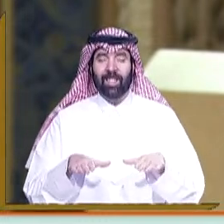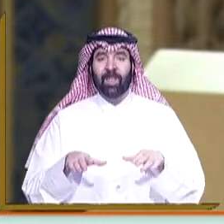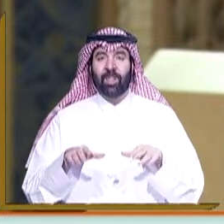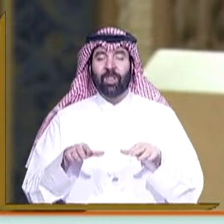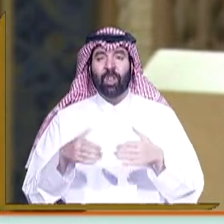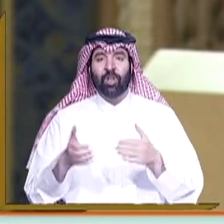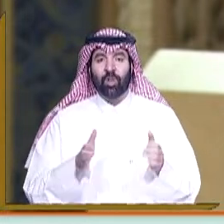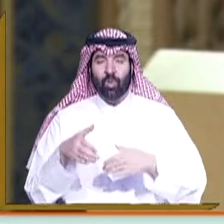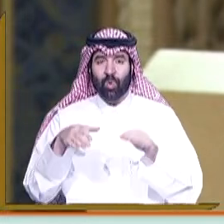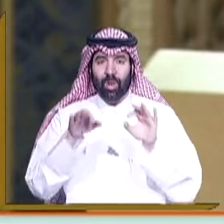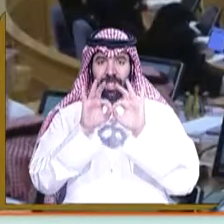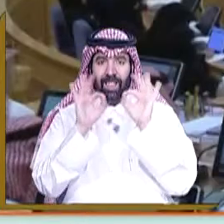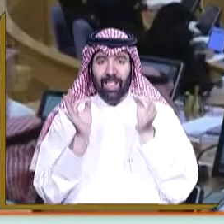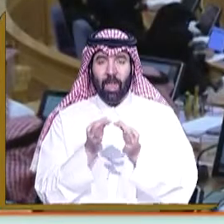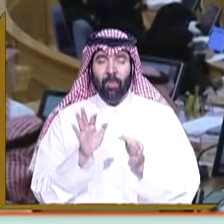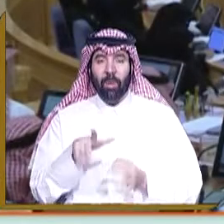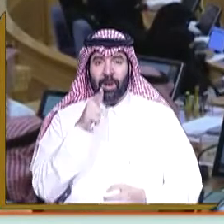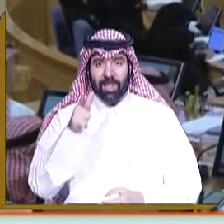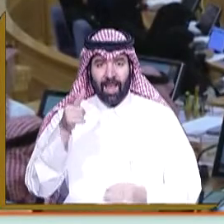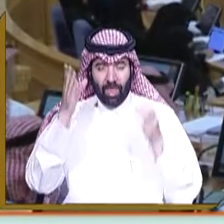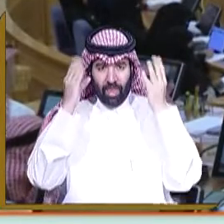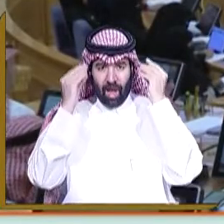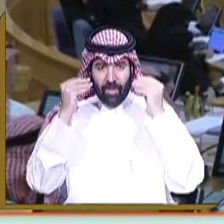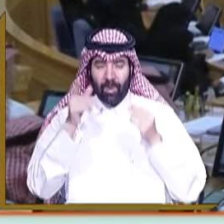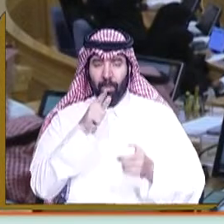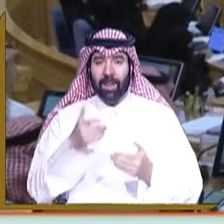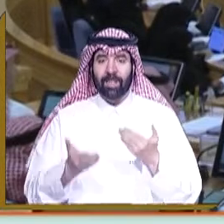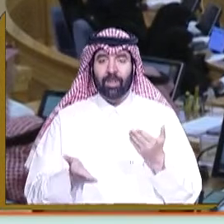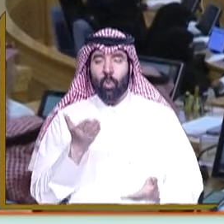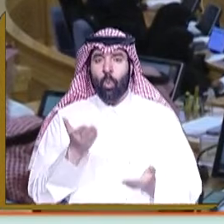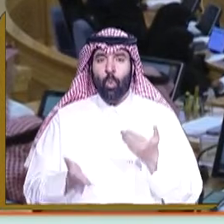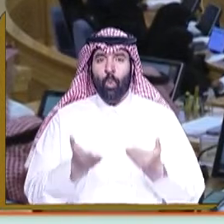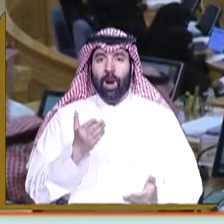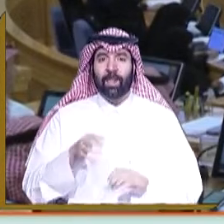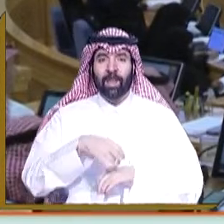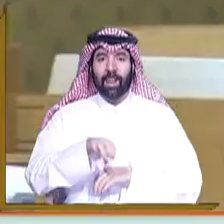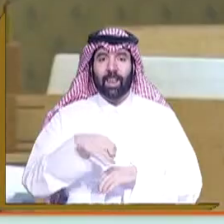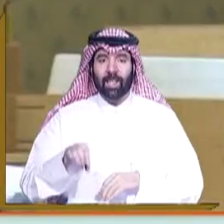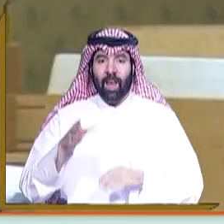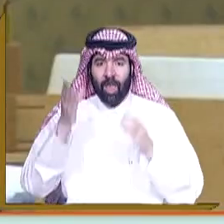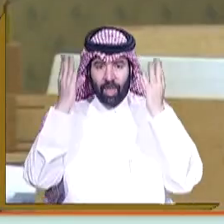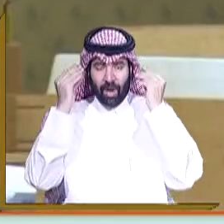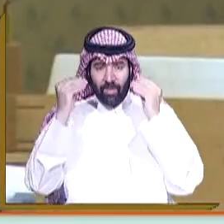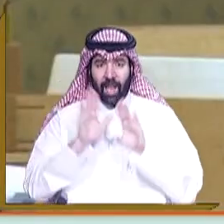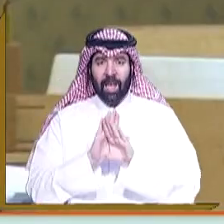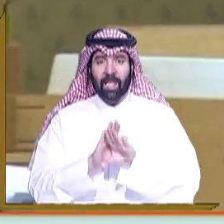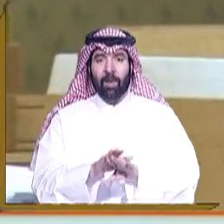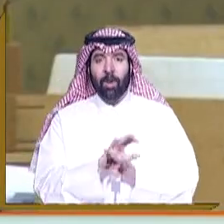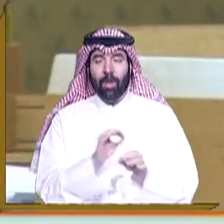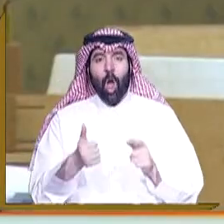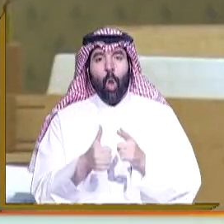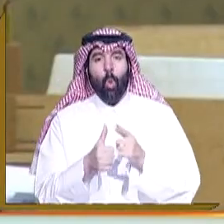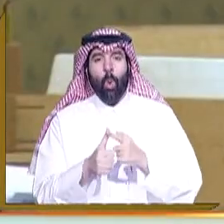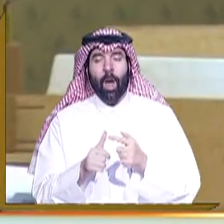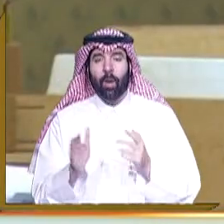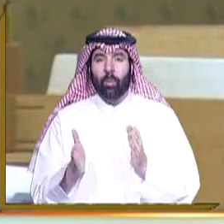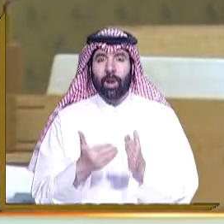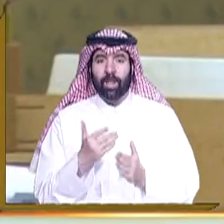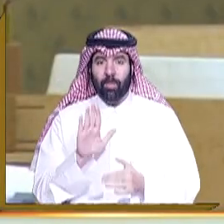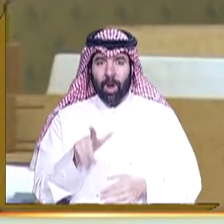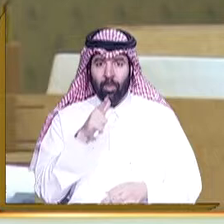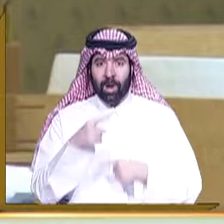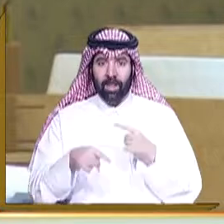دعمه للمشروعات الثقافية بتحقيق التوازن بين القطاعات الثقافية وإعطاء الأولوية